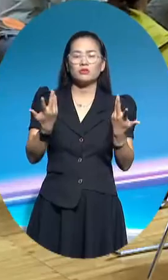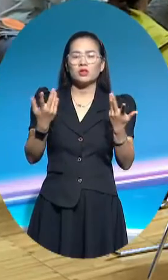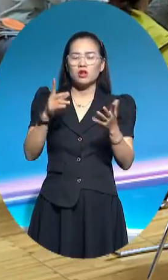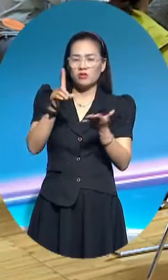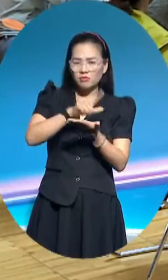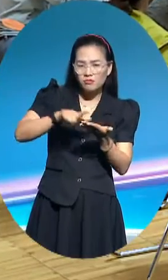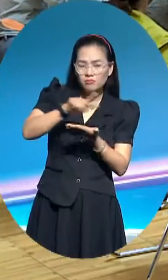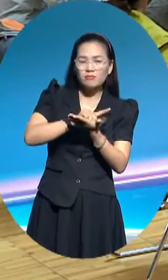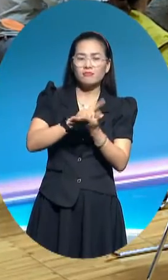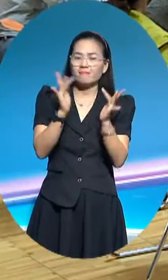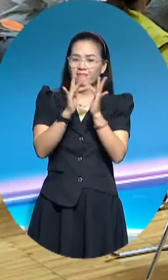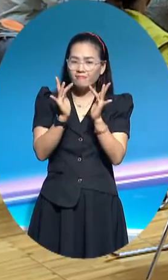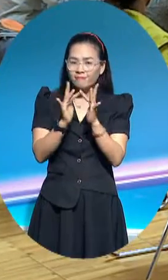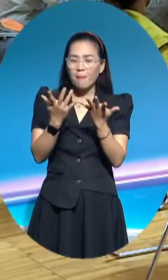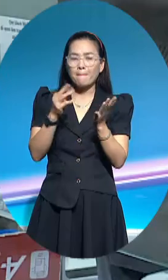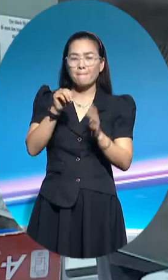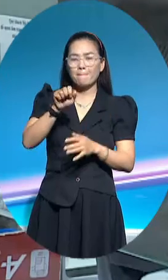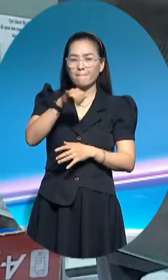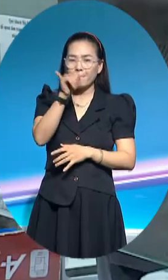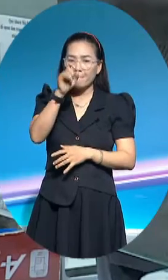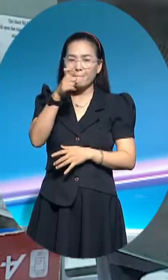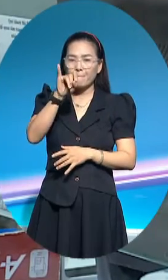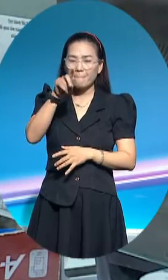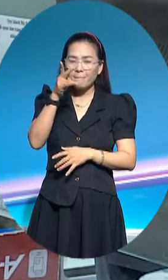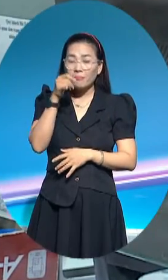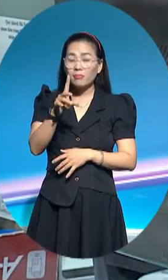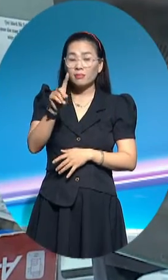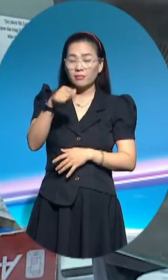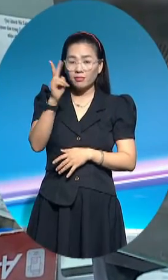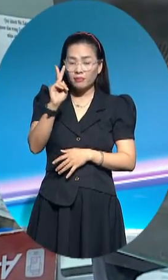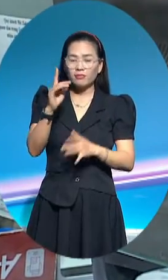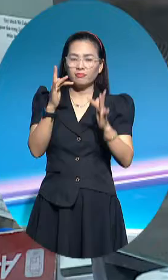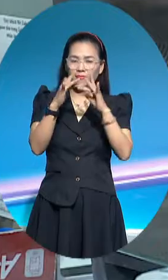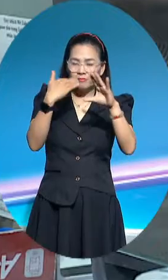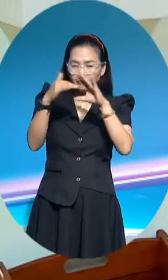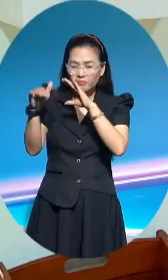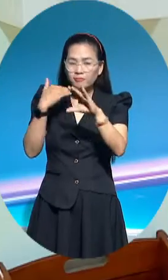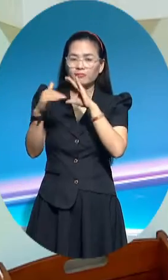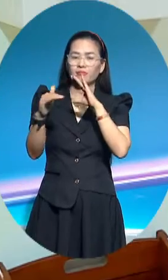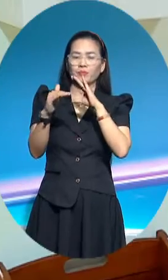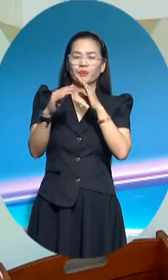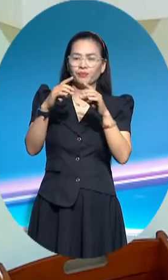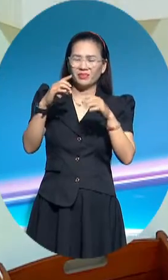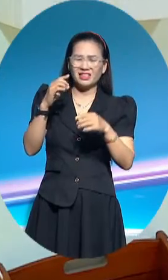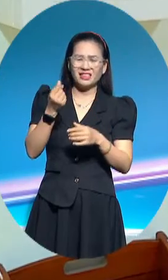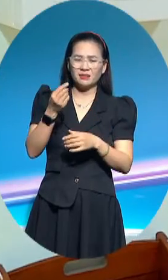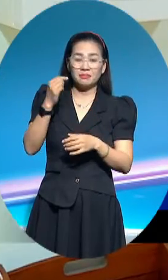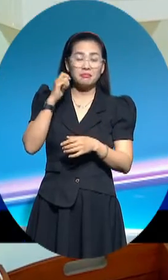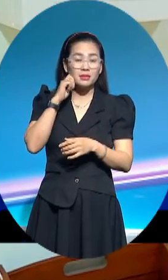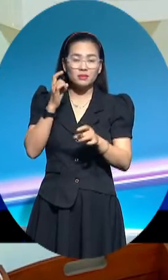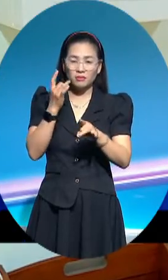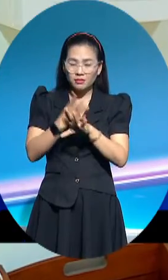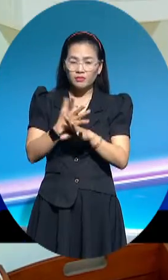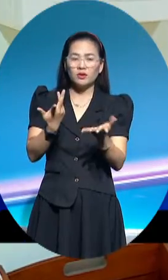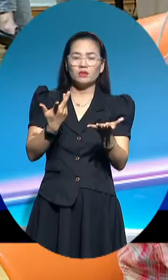dữ liệu công nghệ thông tin và mã định danh của từng người tham gia đẩy mạnh giao dịch điện tử tiếp tục cải cách rút gọn tối đa thủ tục hành chính